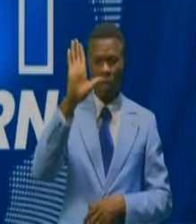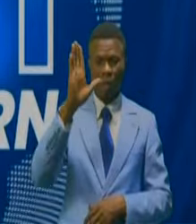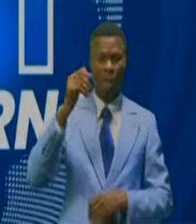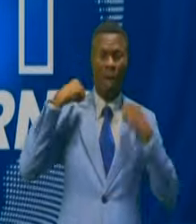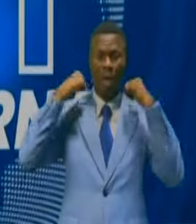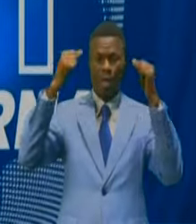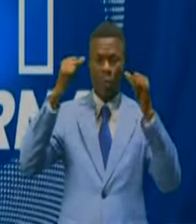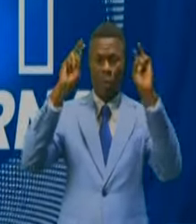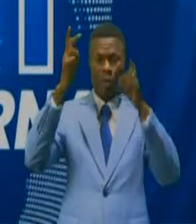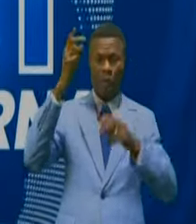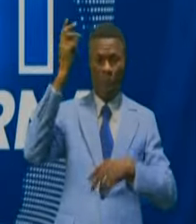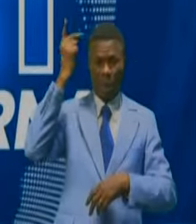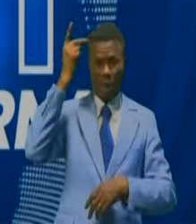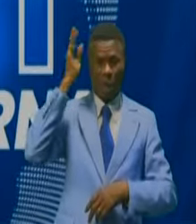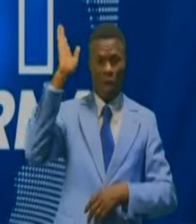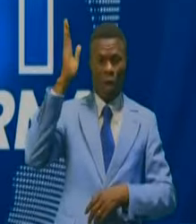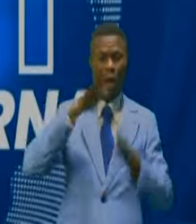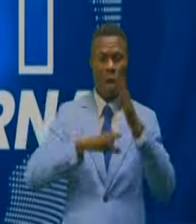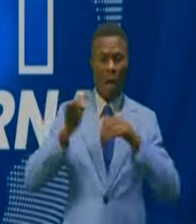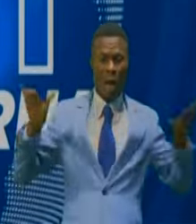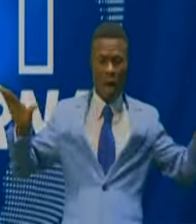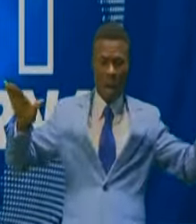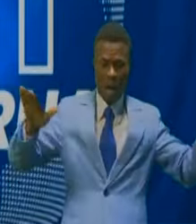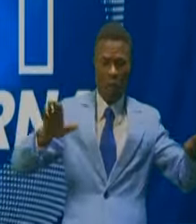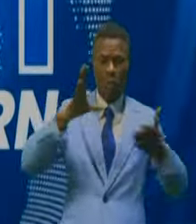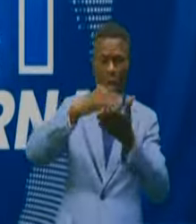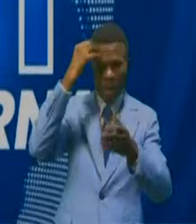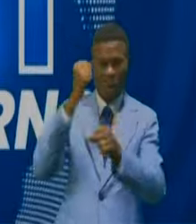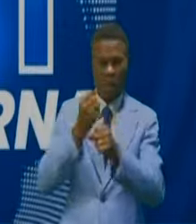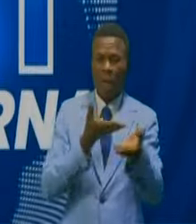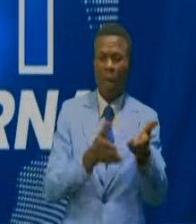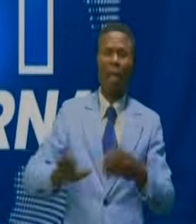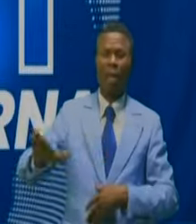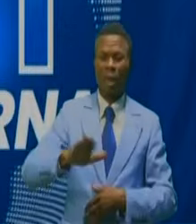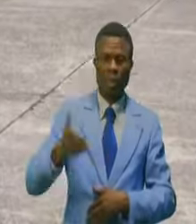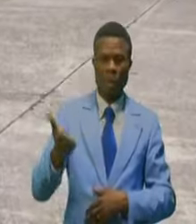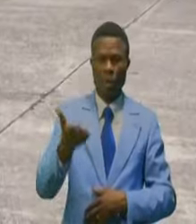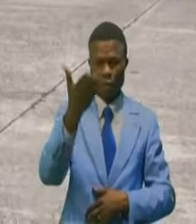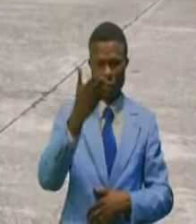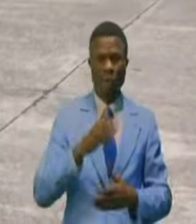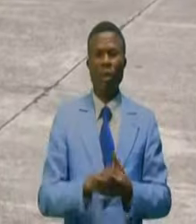urbains appelés Kuluna ont pris l'avion pour apprendre des métiers et servir le pays. Cédric Kenina.